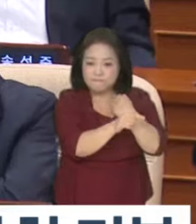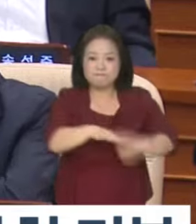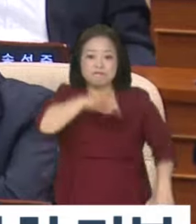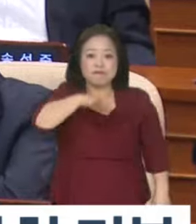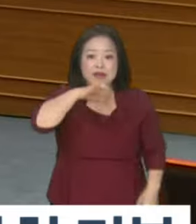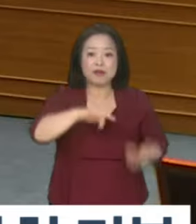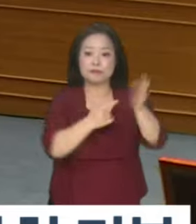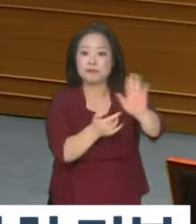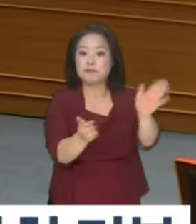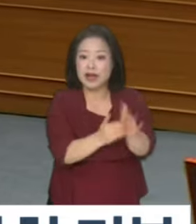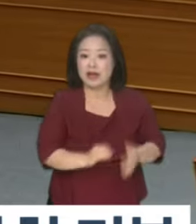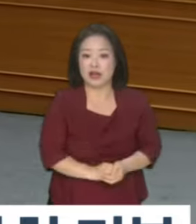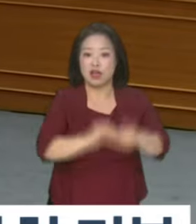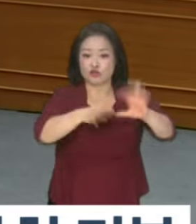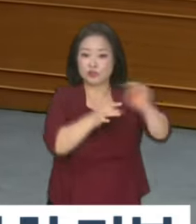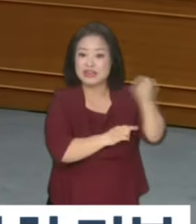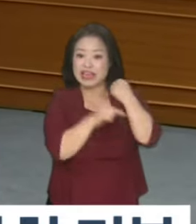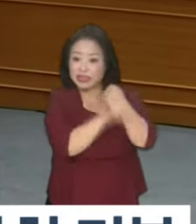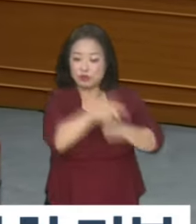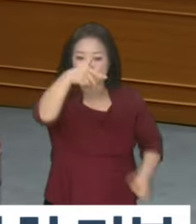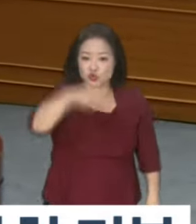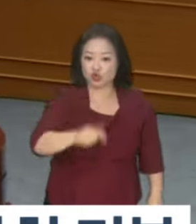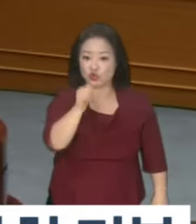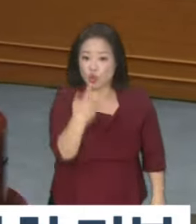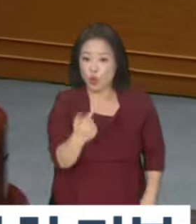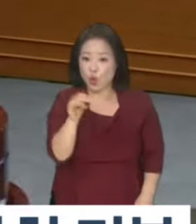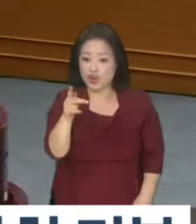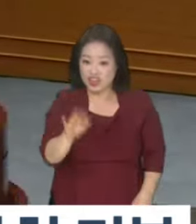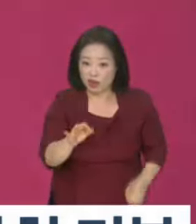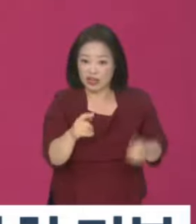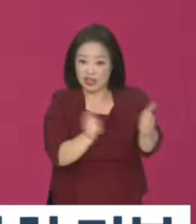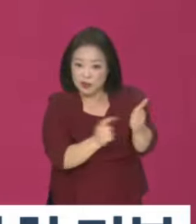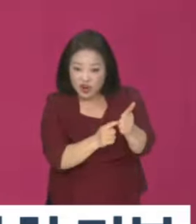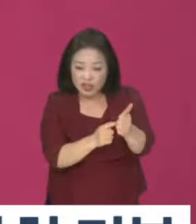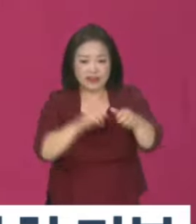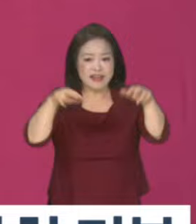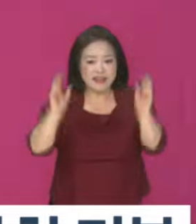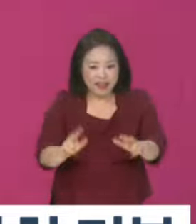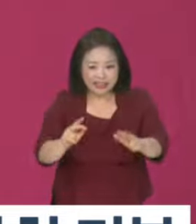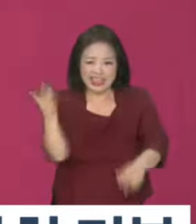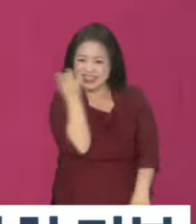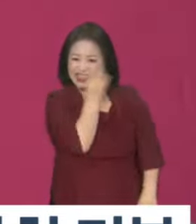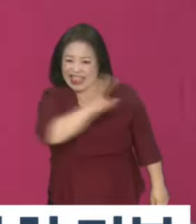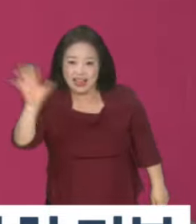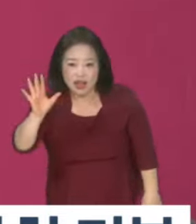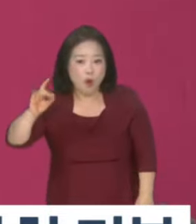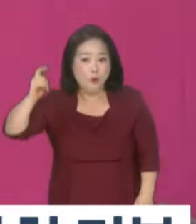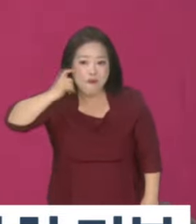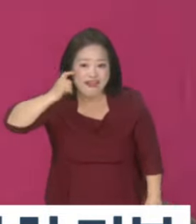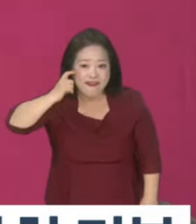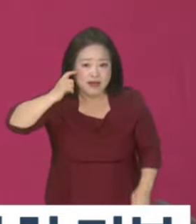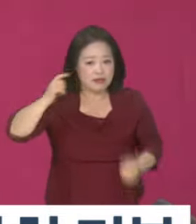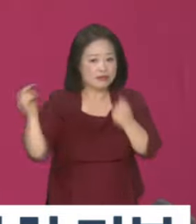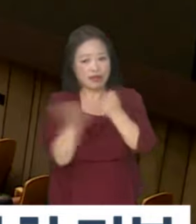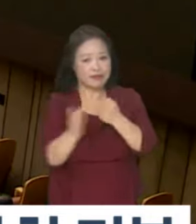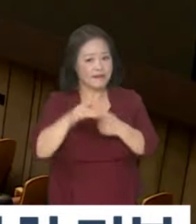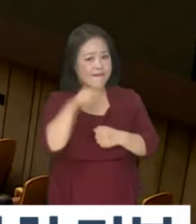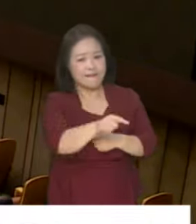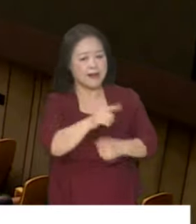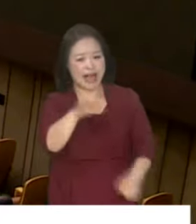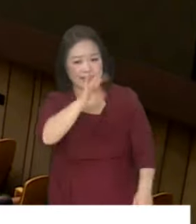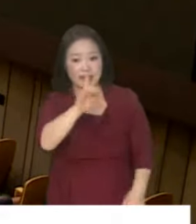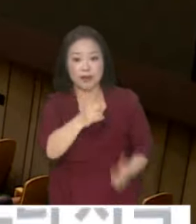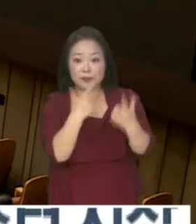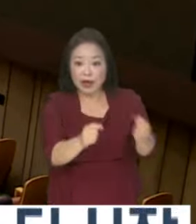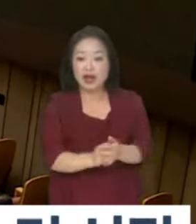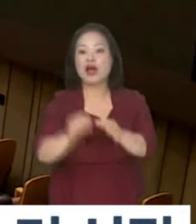반발했습니다. 국민의힘 소속 주호영 국회부의장은 날치기 시도라며 본회의 사회를 거부했습니다.